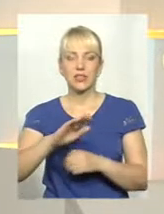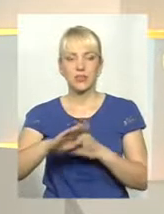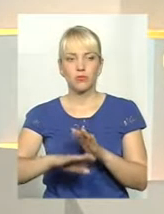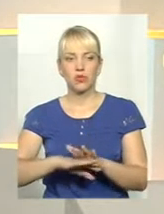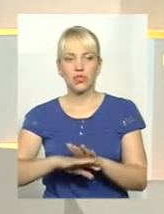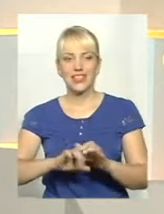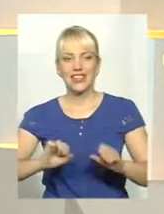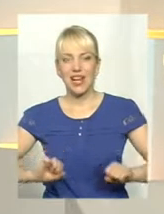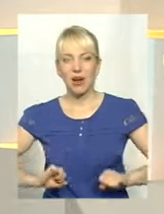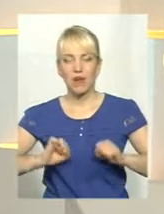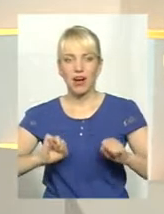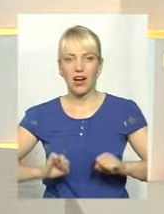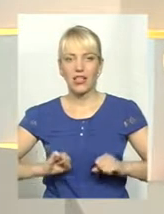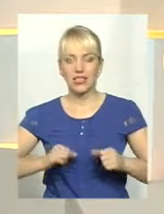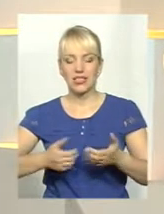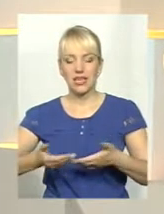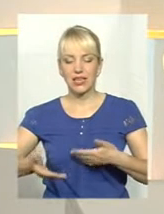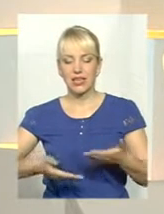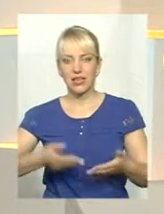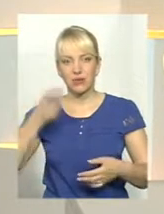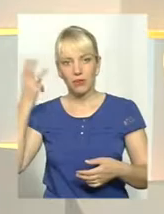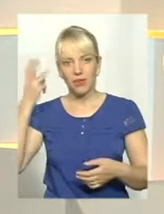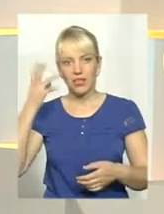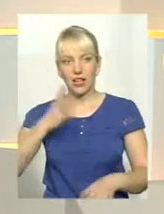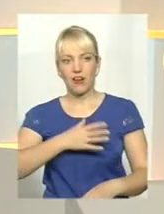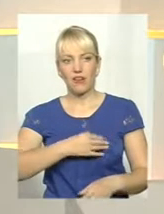сказати, з цього. Далі пішли